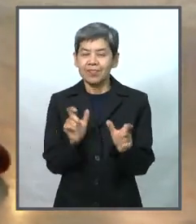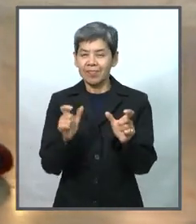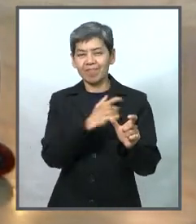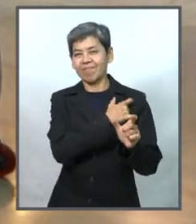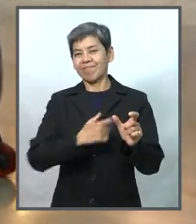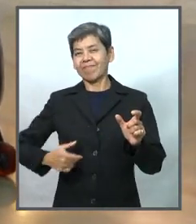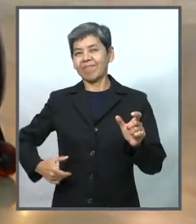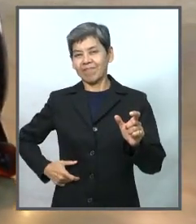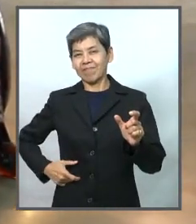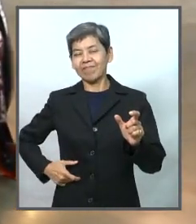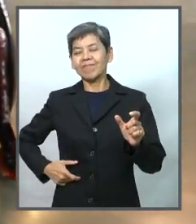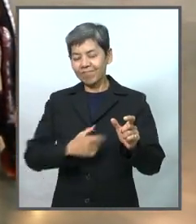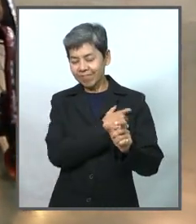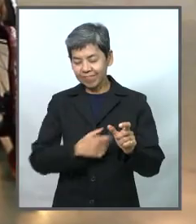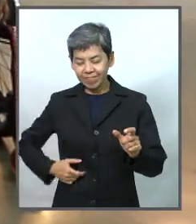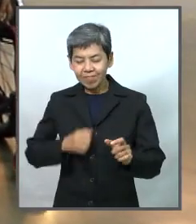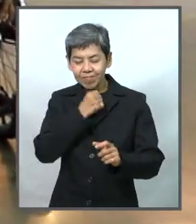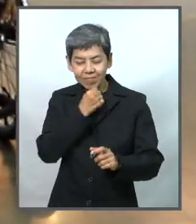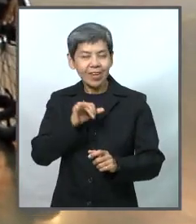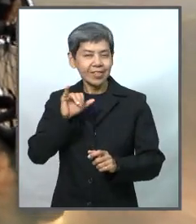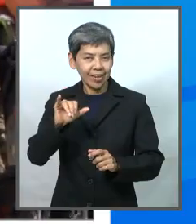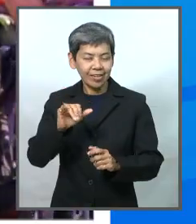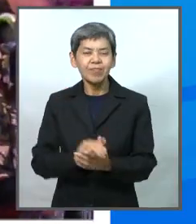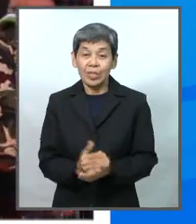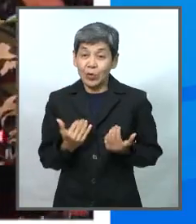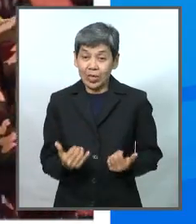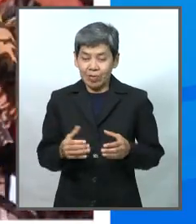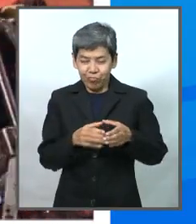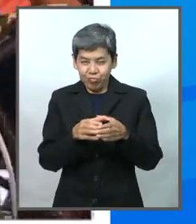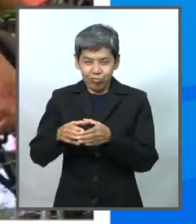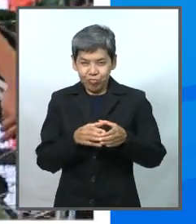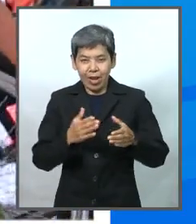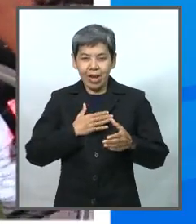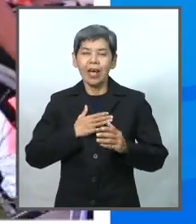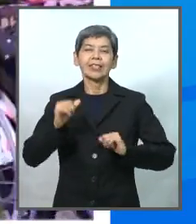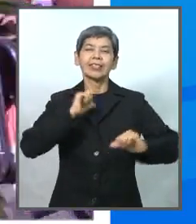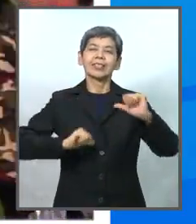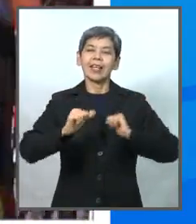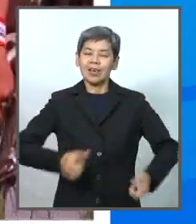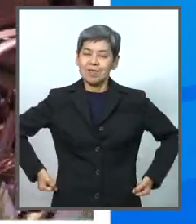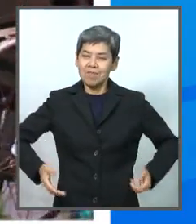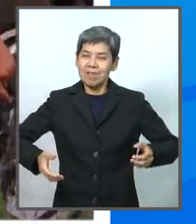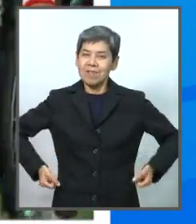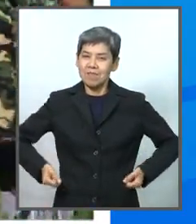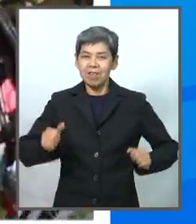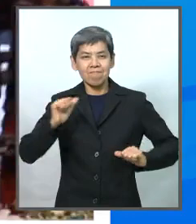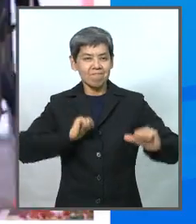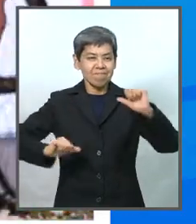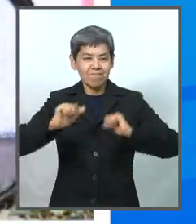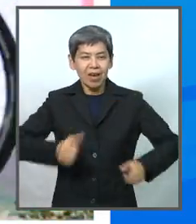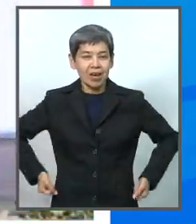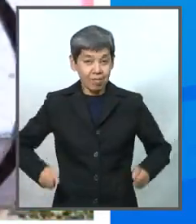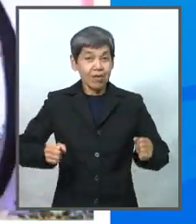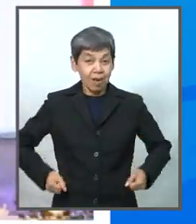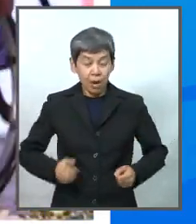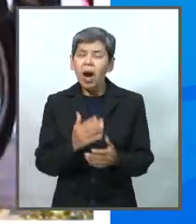ปถัมภ์ของสมเด็จพระศรีนครินทราบรมราชชนนีครับวันนี้พวกผมมาทำการแสดงวิวแชร์แดนครับก็วิวแชร์แด